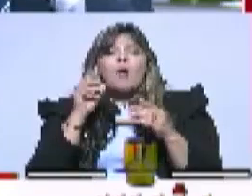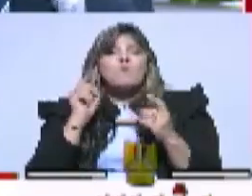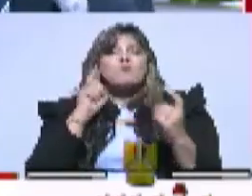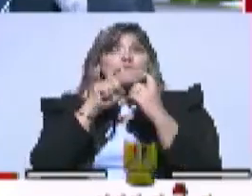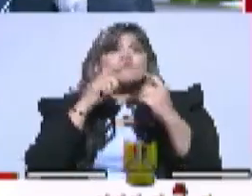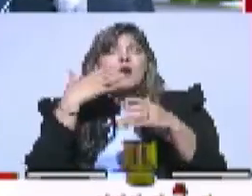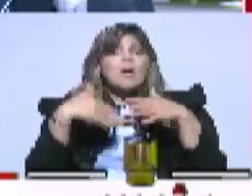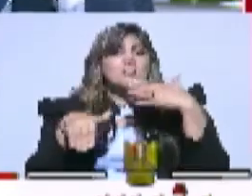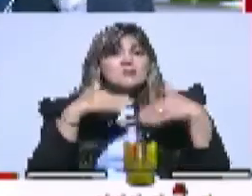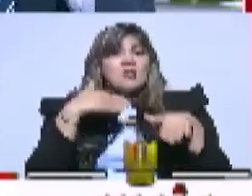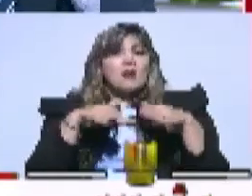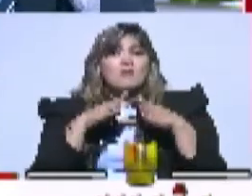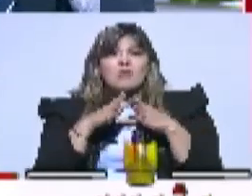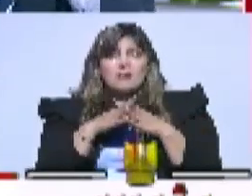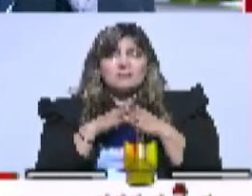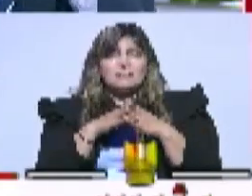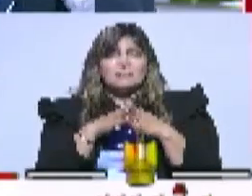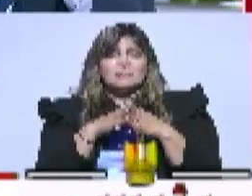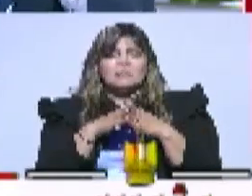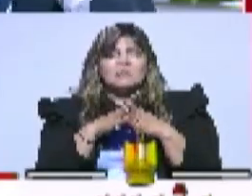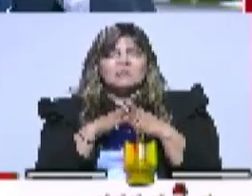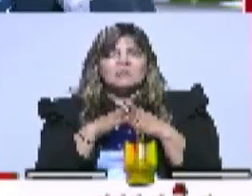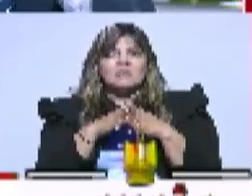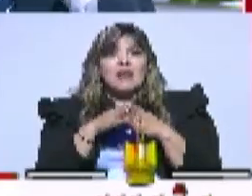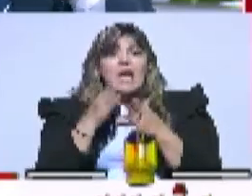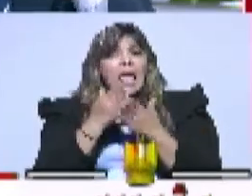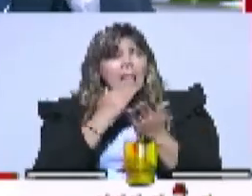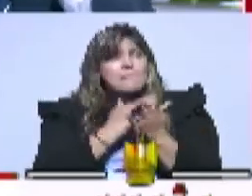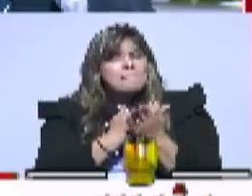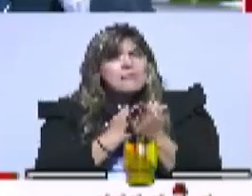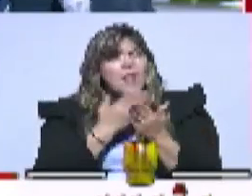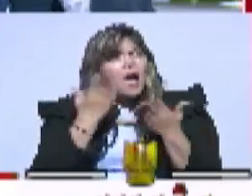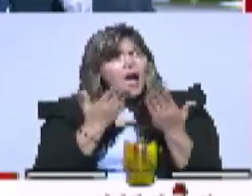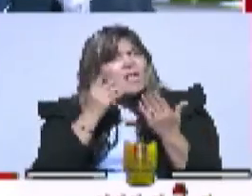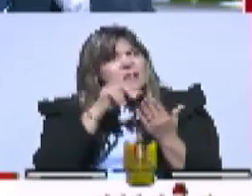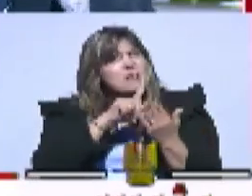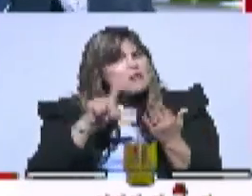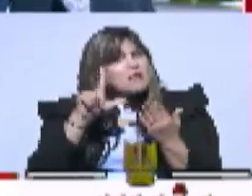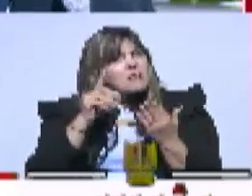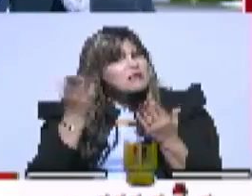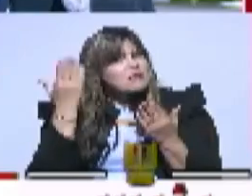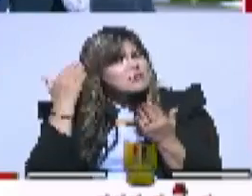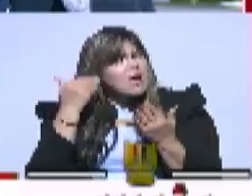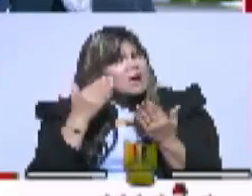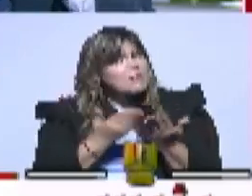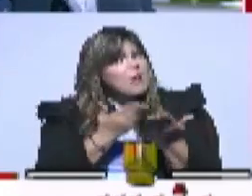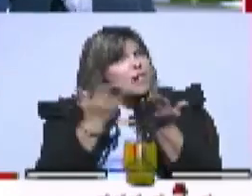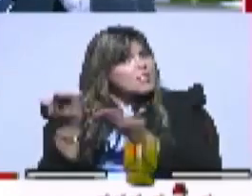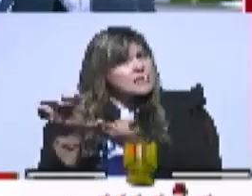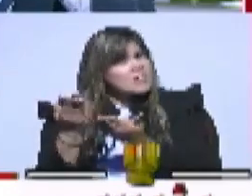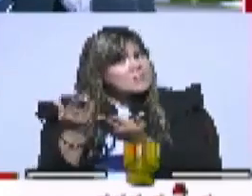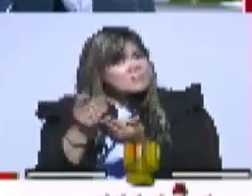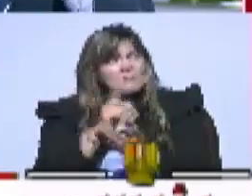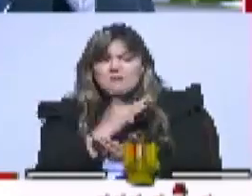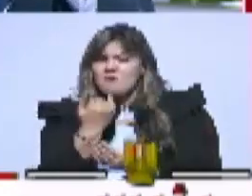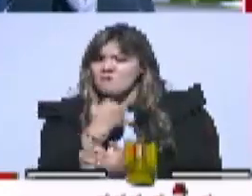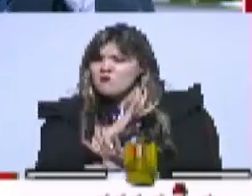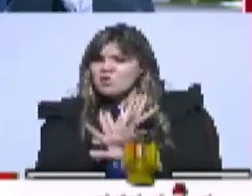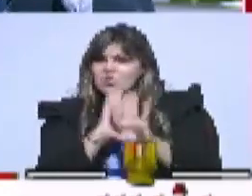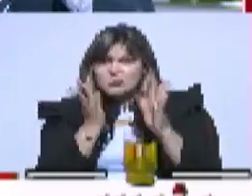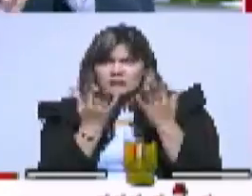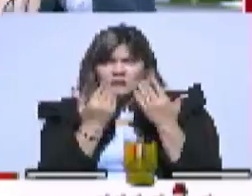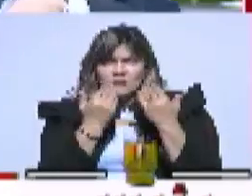الاعاقة ما لم يقدمه النظام في كل سنوات. ايوه،